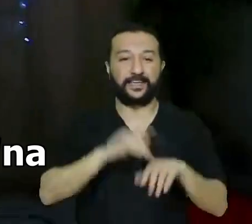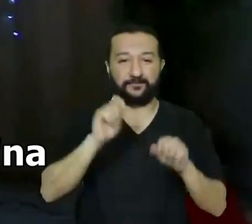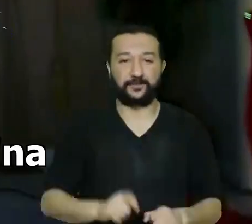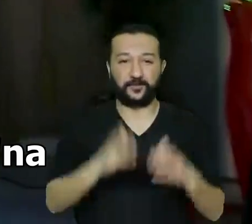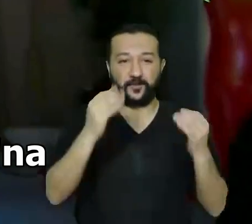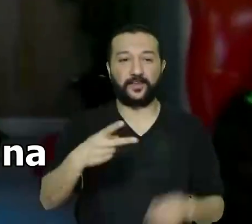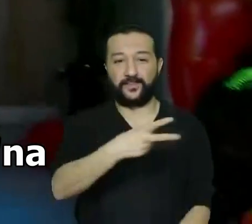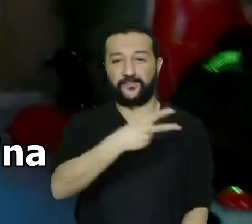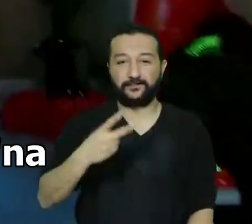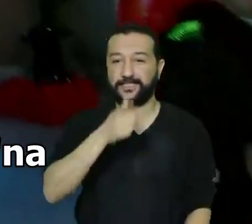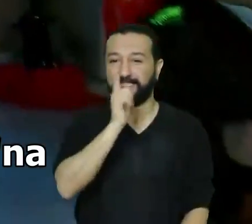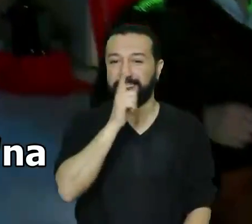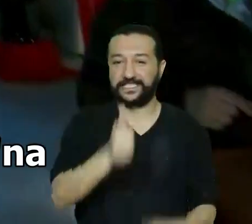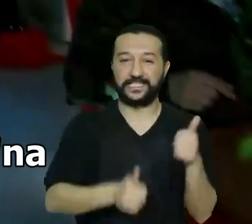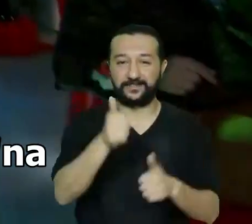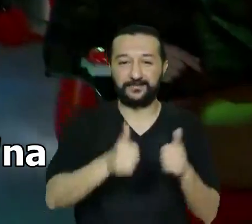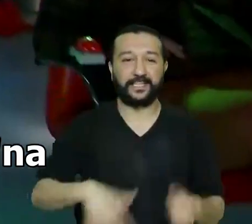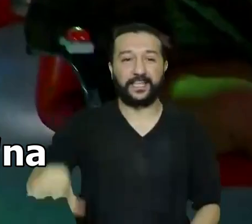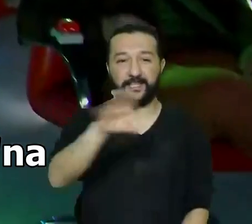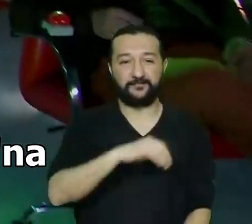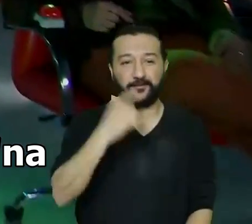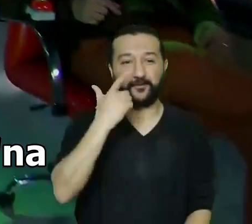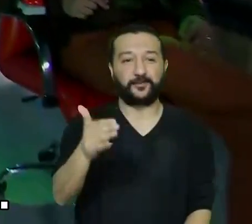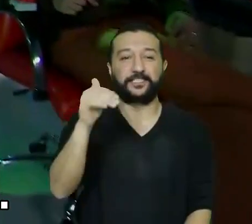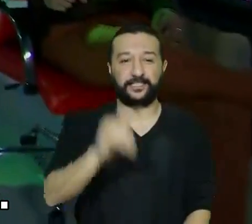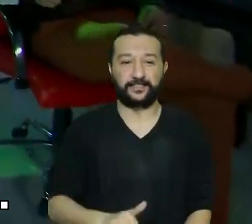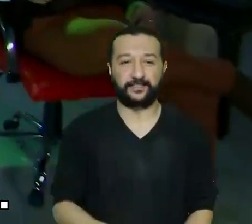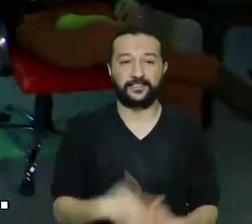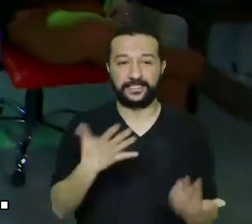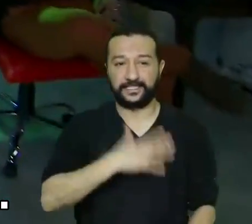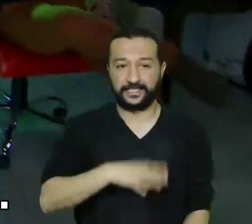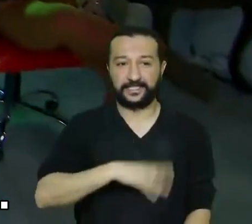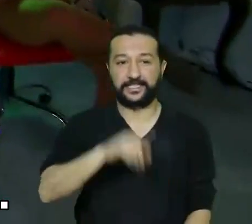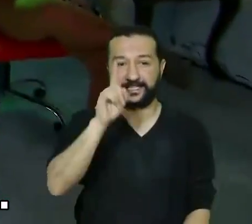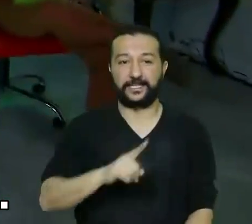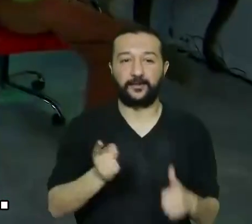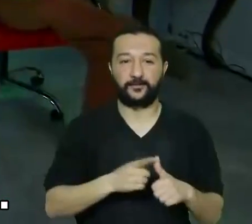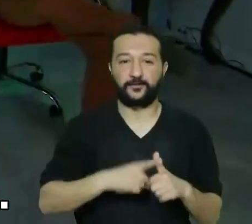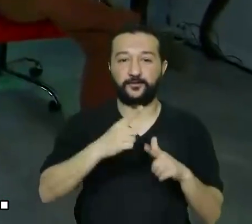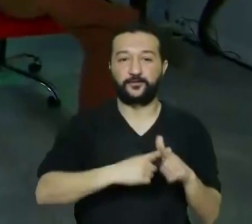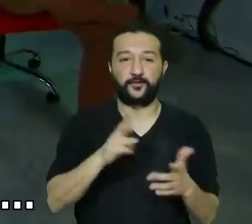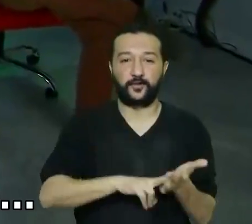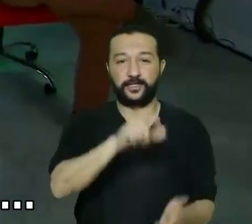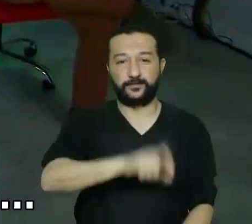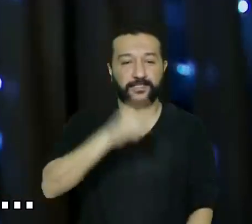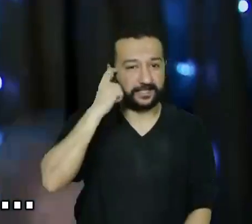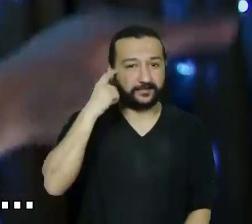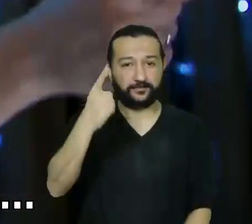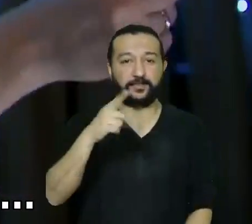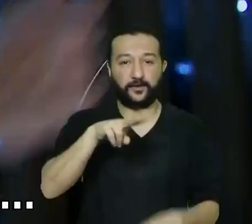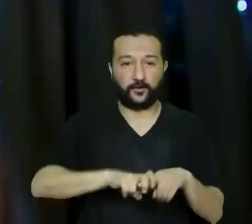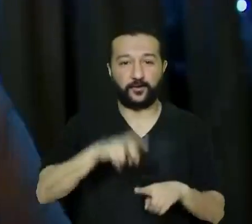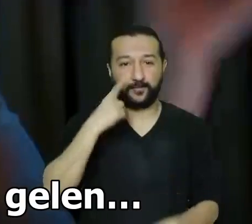olan Villamızın Sesi yarışmasına hepiniz hoş geldiniz. Dilerseniz ilk önce jüri üyelerimizi tanıyalım. Birinci